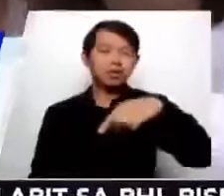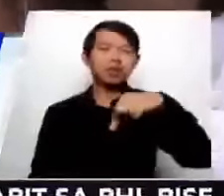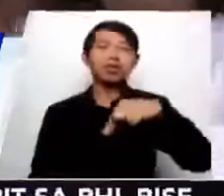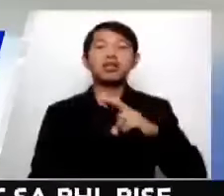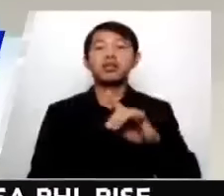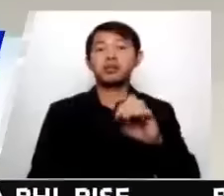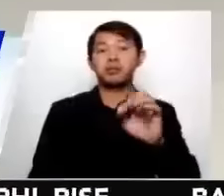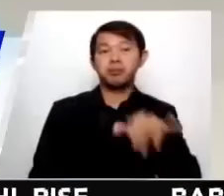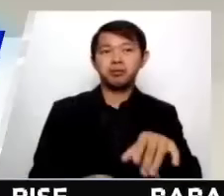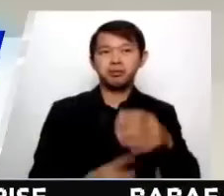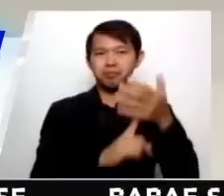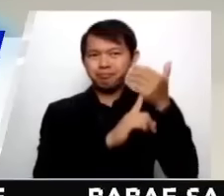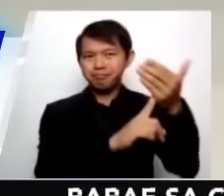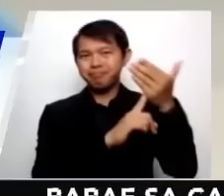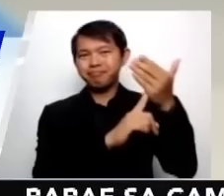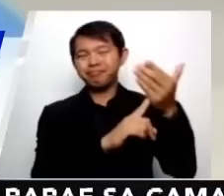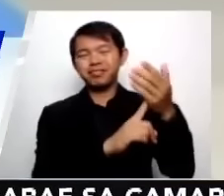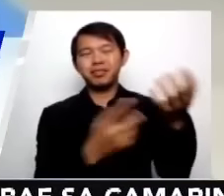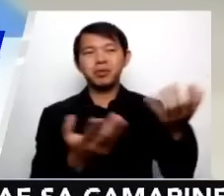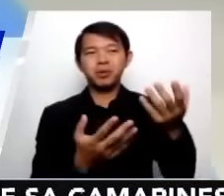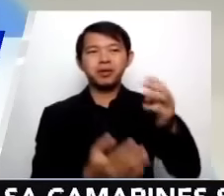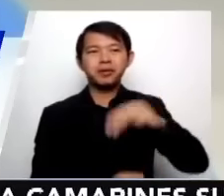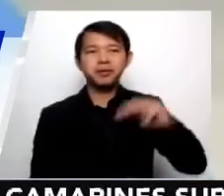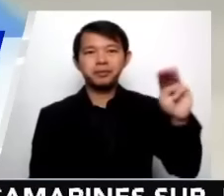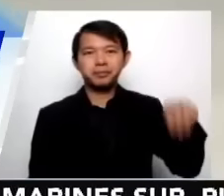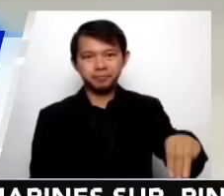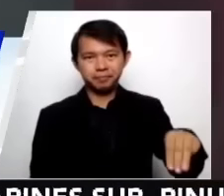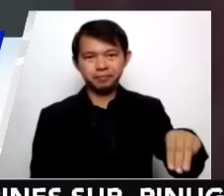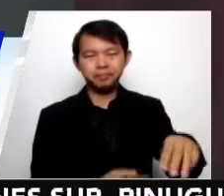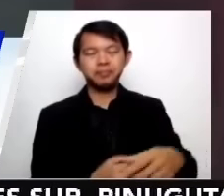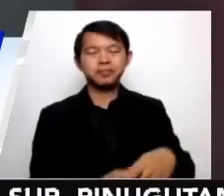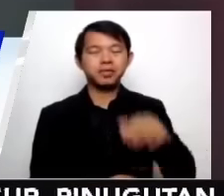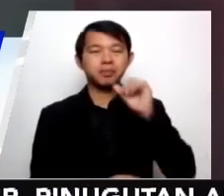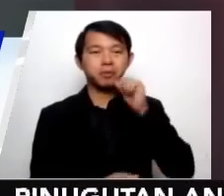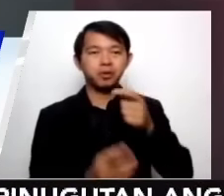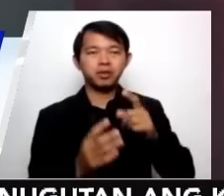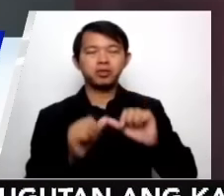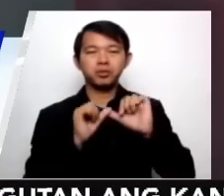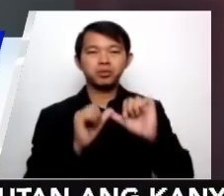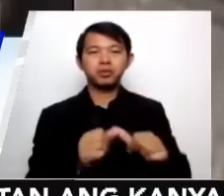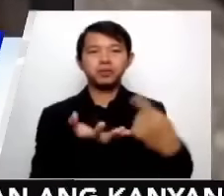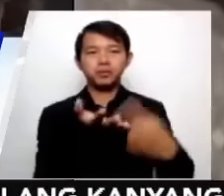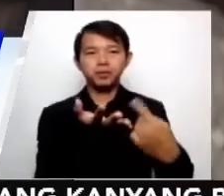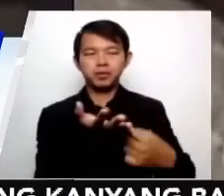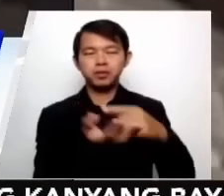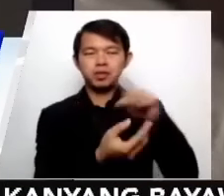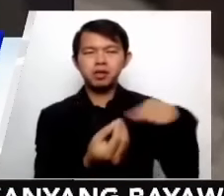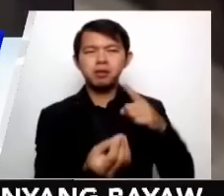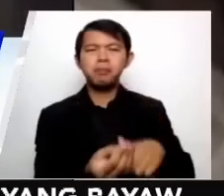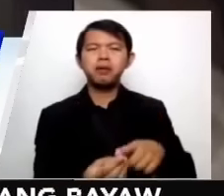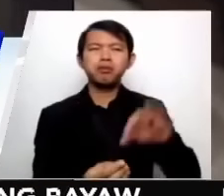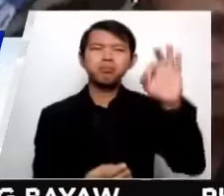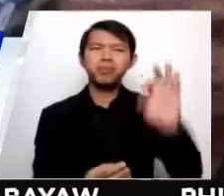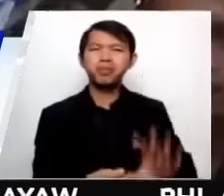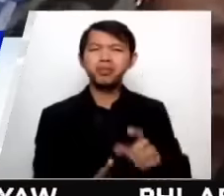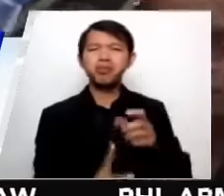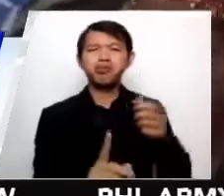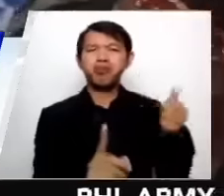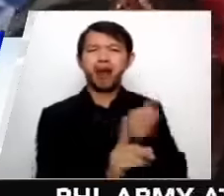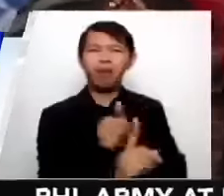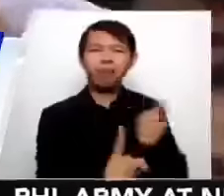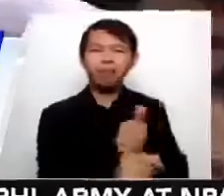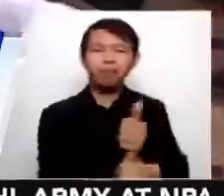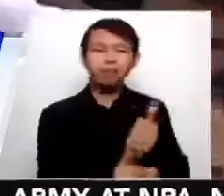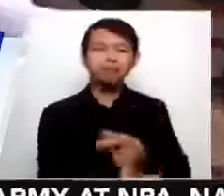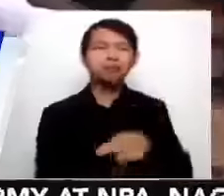sa Maynila. Bukas, nakatakdang ituloy ng Senado ang pagdinig ukol sa umano'y pang-aabuso ni Quiboloy sa kanilang mga miyembro. Giit